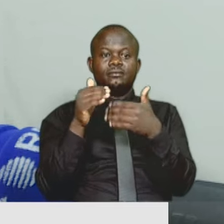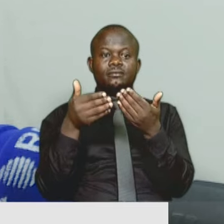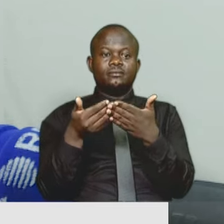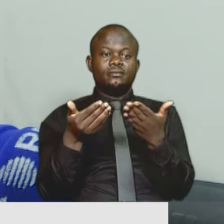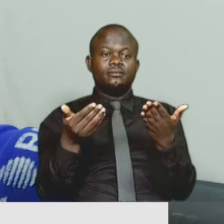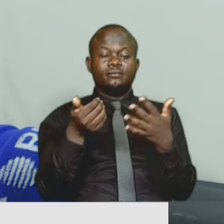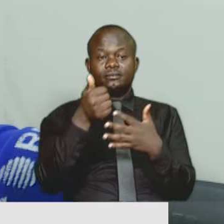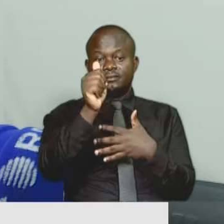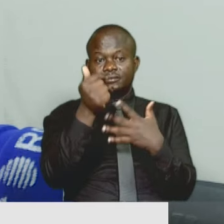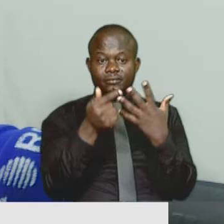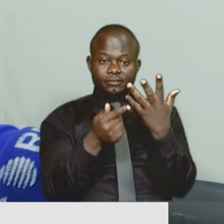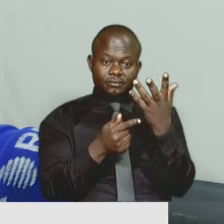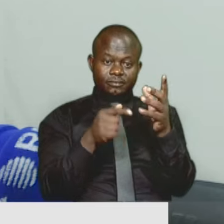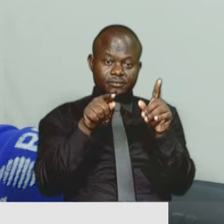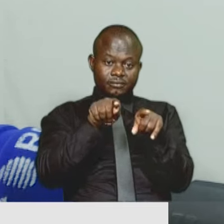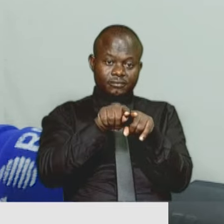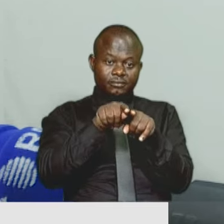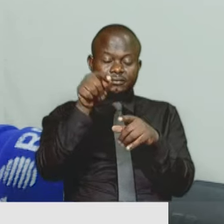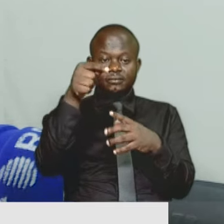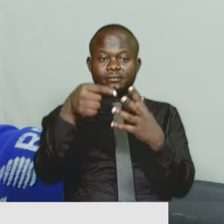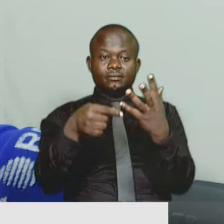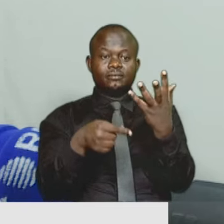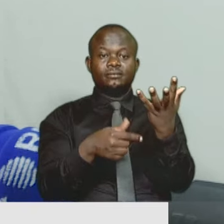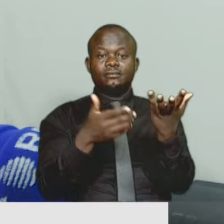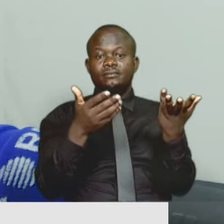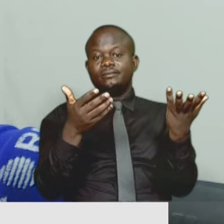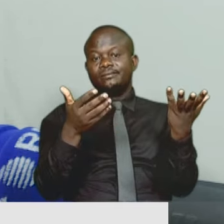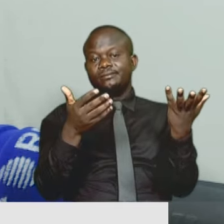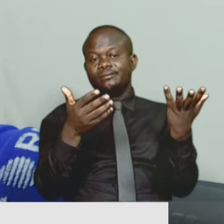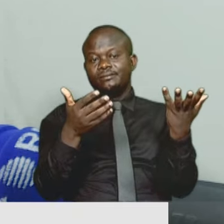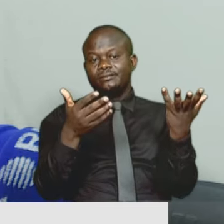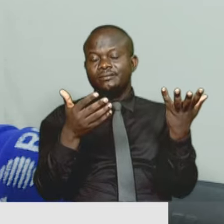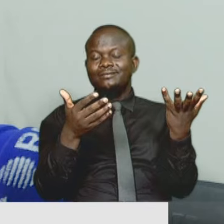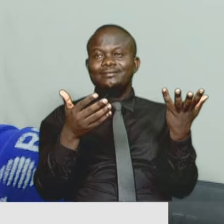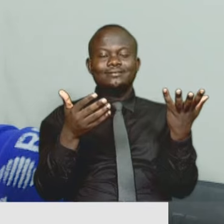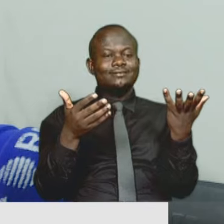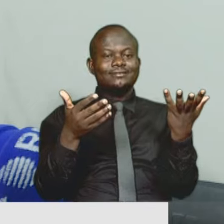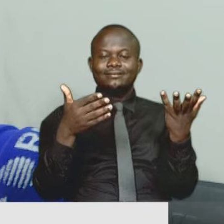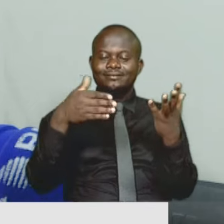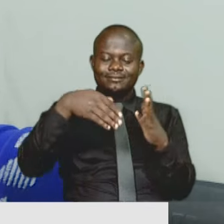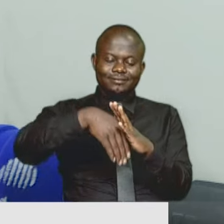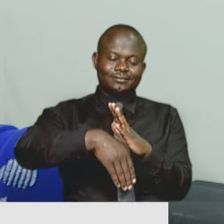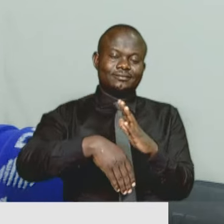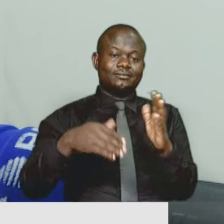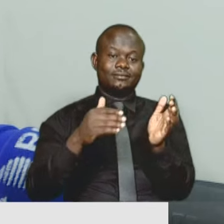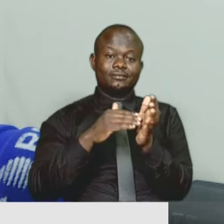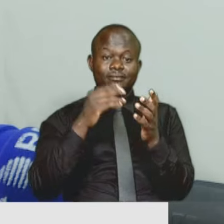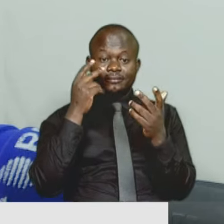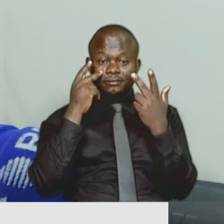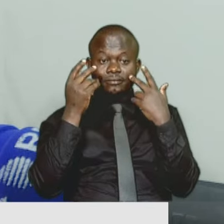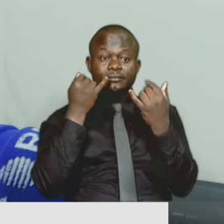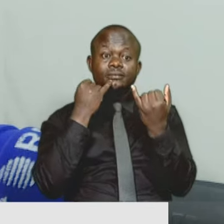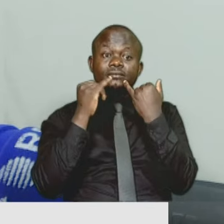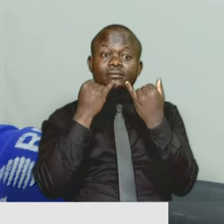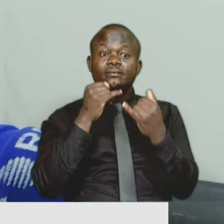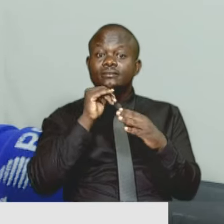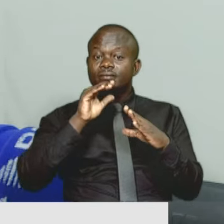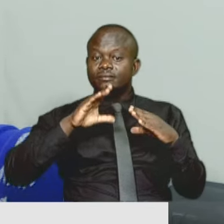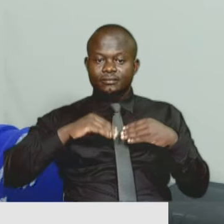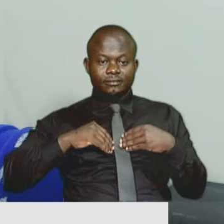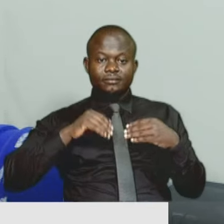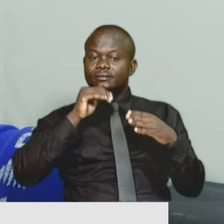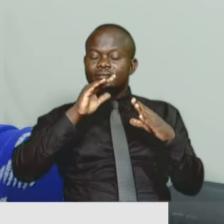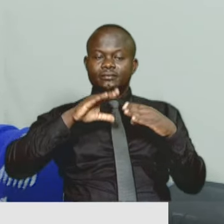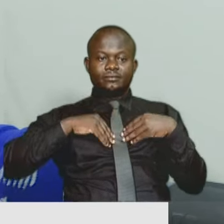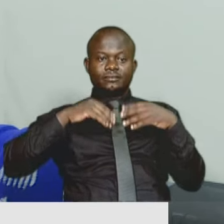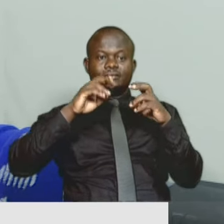ibyo bintu nabyo ni ibintu bibashira hasi ugasanga n'amakuru ntibayemera tibemera ko